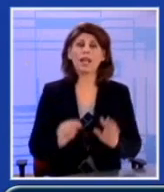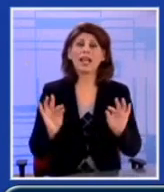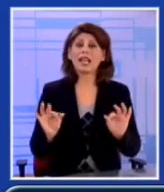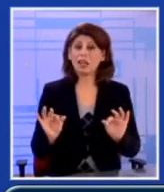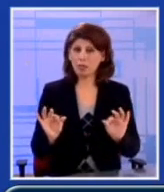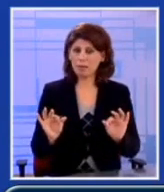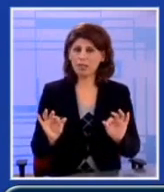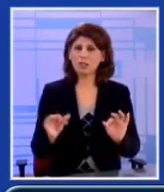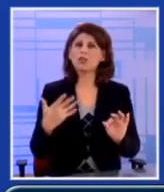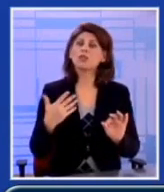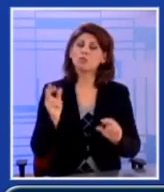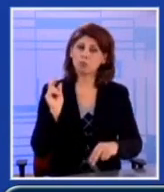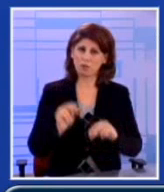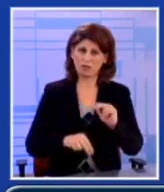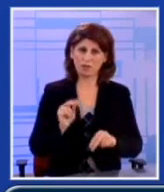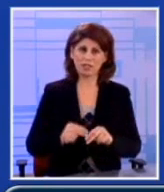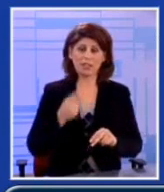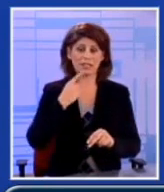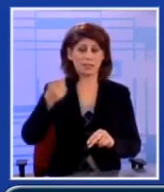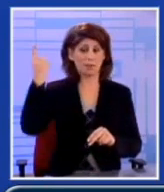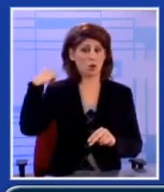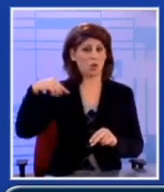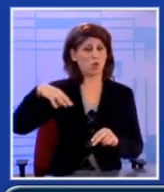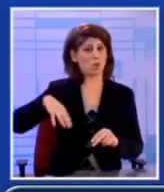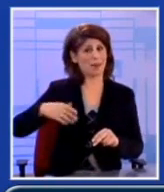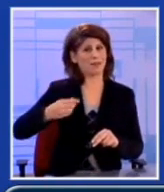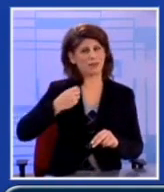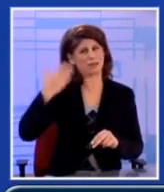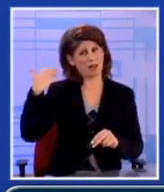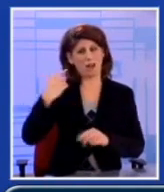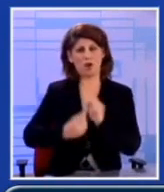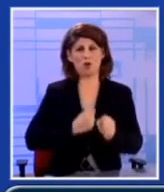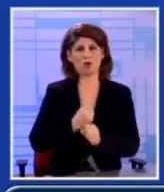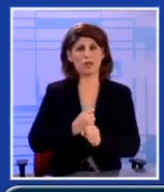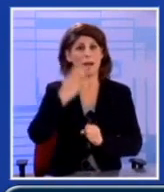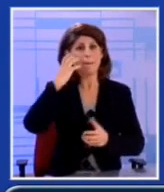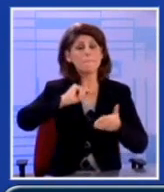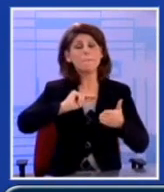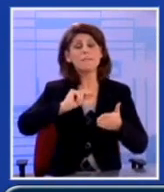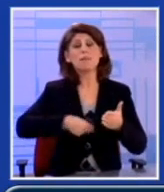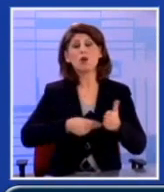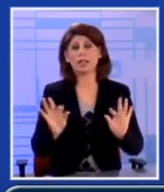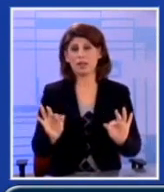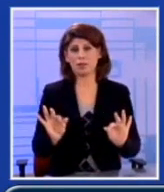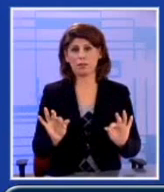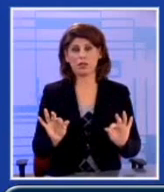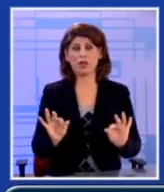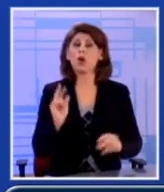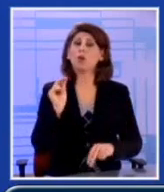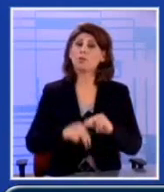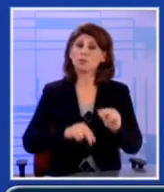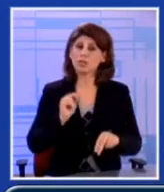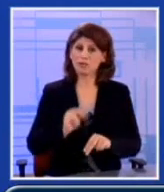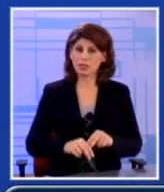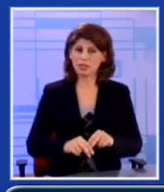ρυθμίσεις οι οποίες ψηφίστηκαν στην προηγούμενη περίοδο, ρυθμίσεις μνημονιακές, οι οποίες